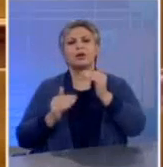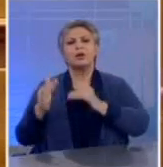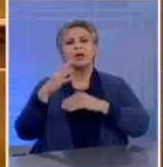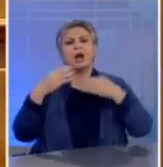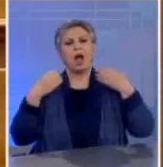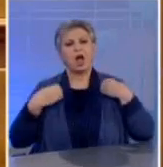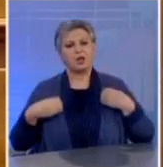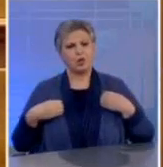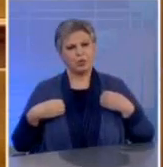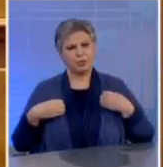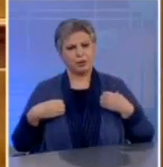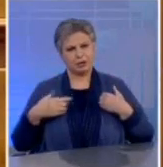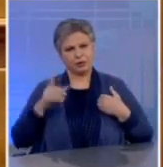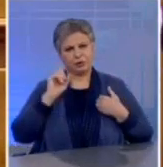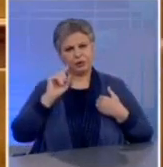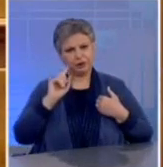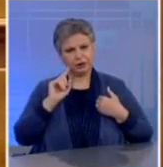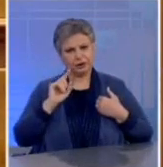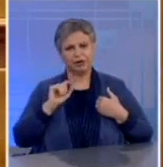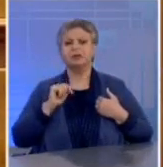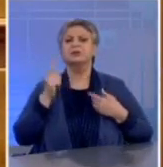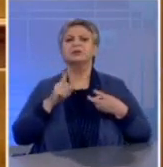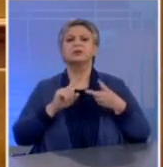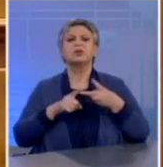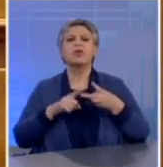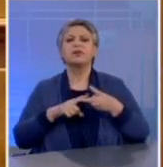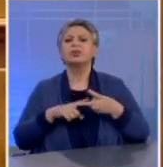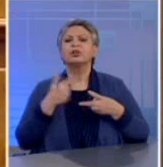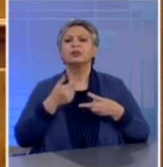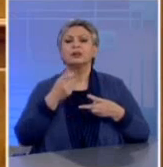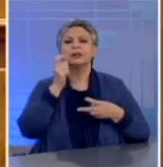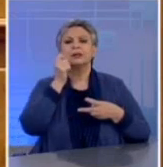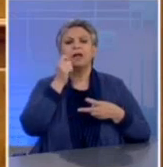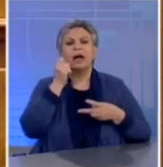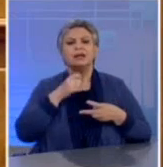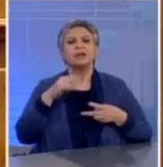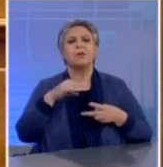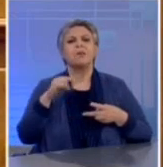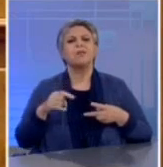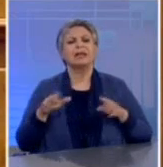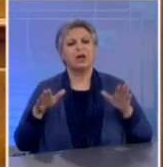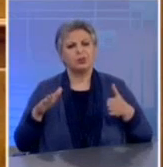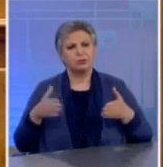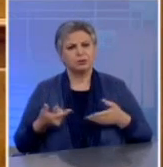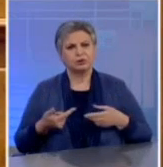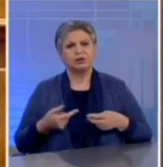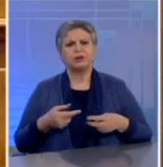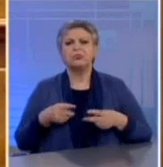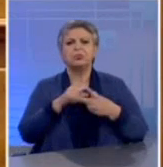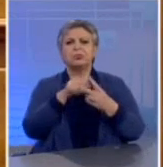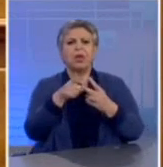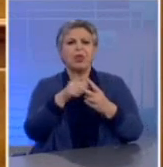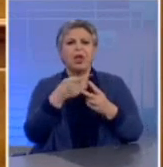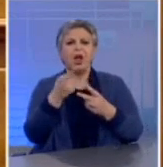αμφισβητείτε, και εναντίον του Δημήτρη Παπαγγελόπουλου. Το ίδιο έκανε και το Ποτάμι. Δεν